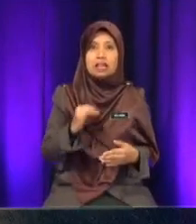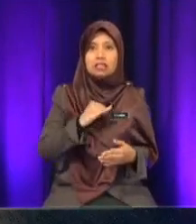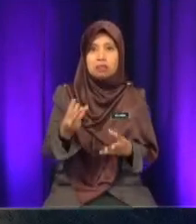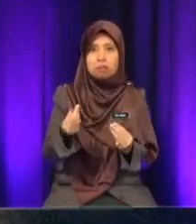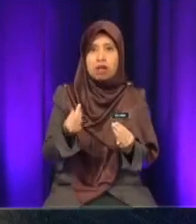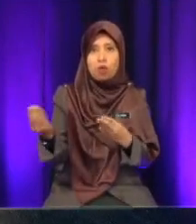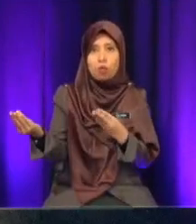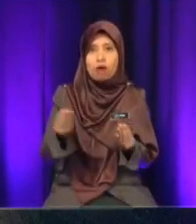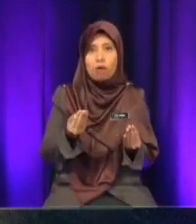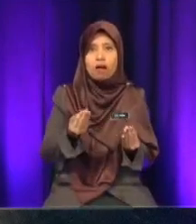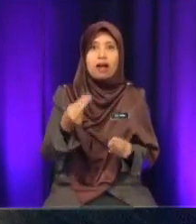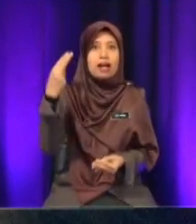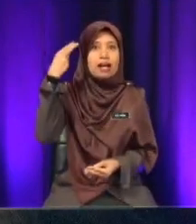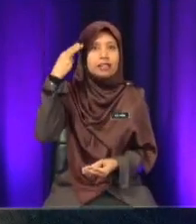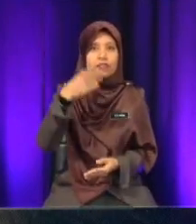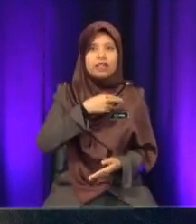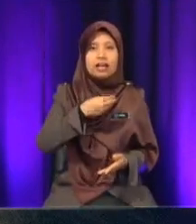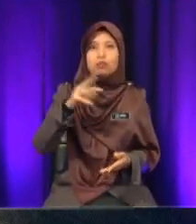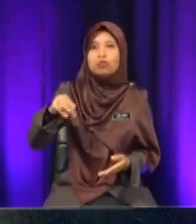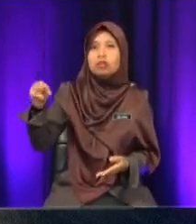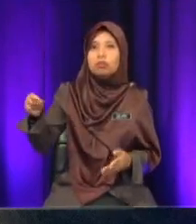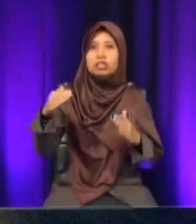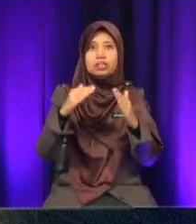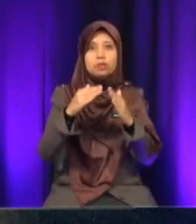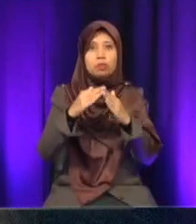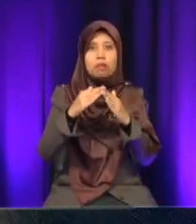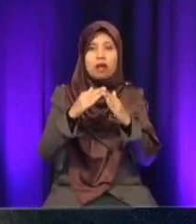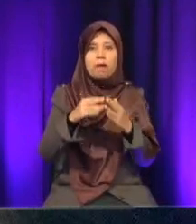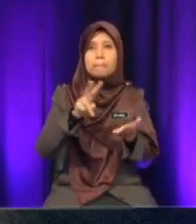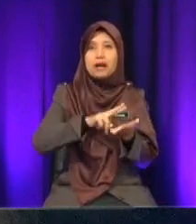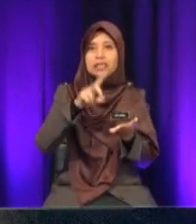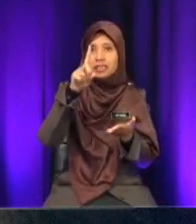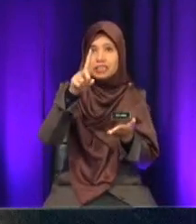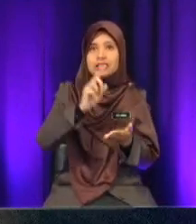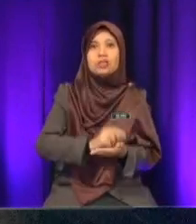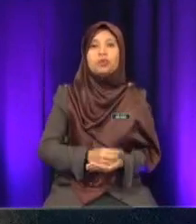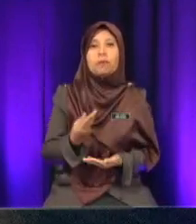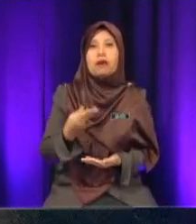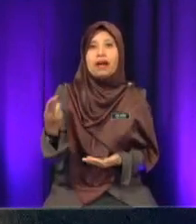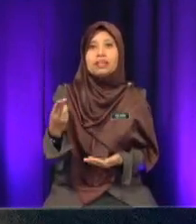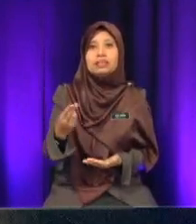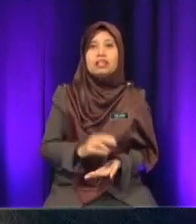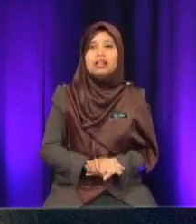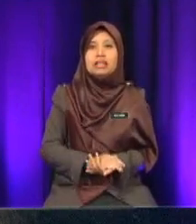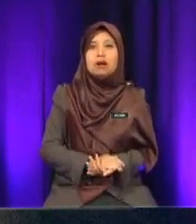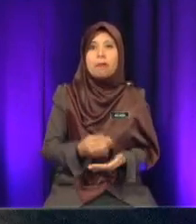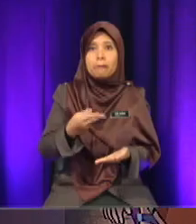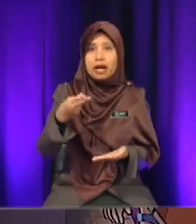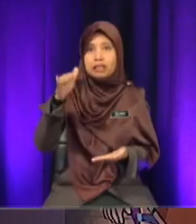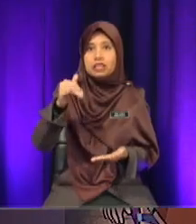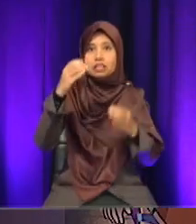sampai rumah untuk sama-sama dengan kita baca satu jenis bahan bacaan ini